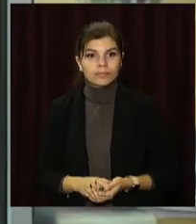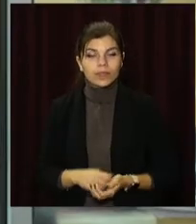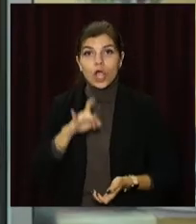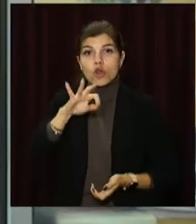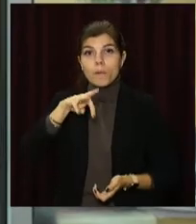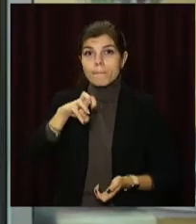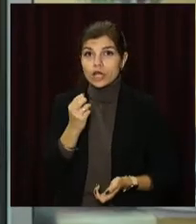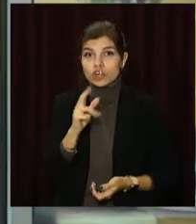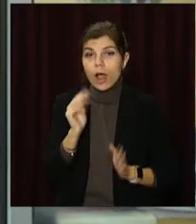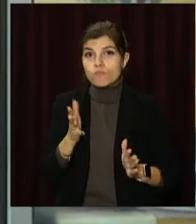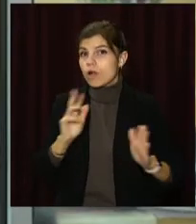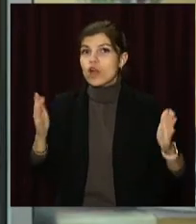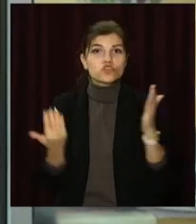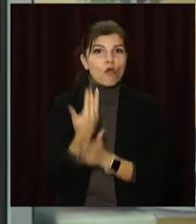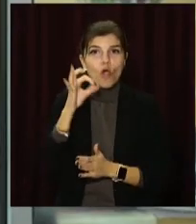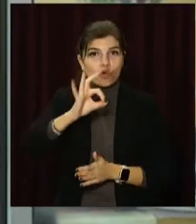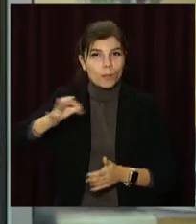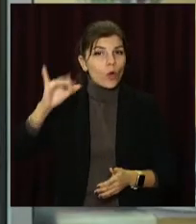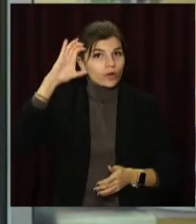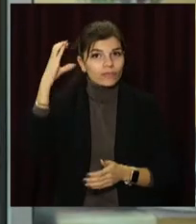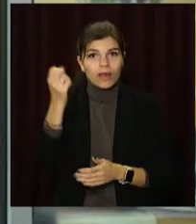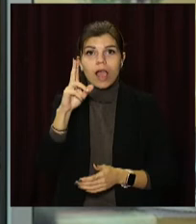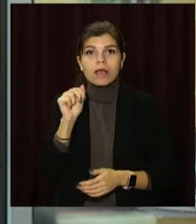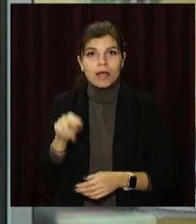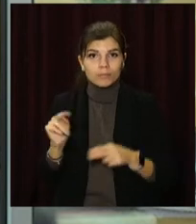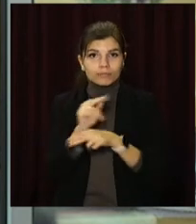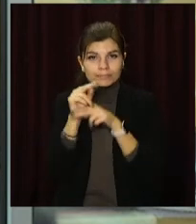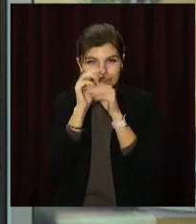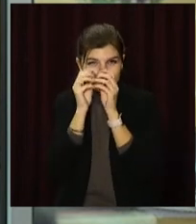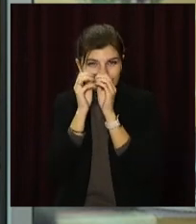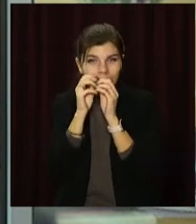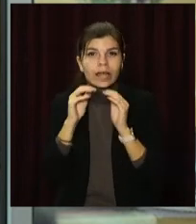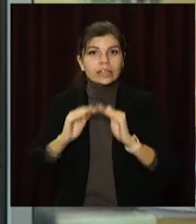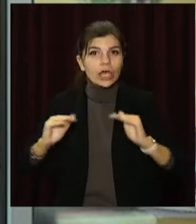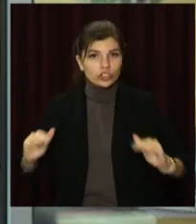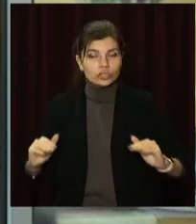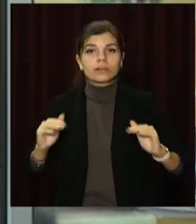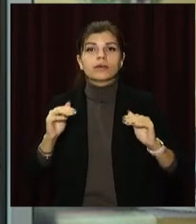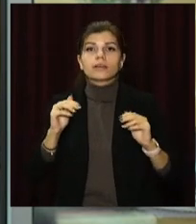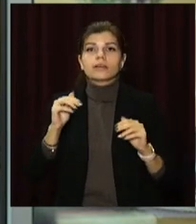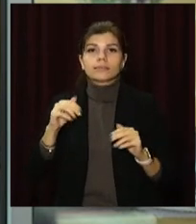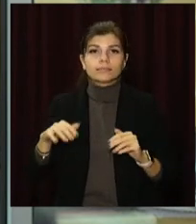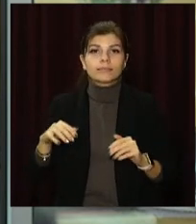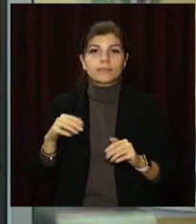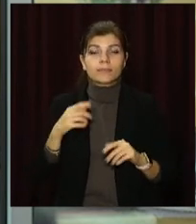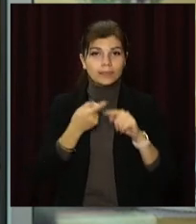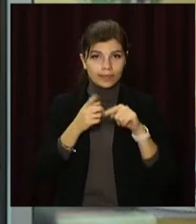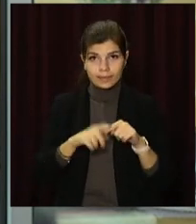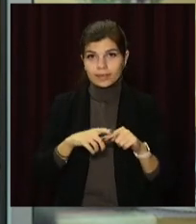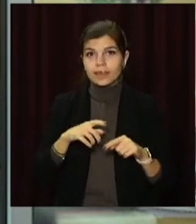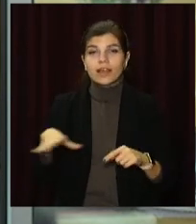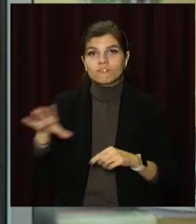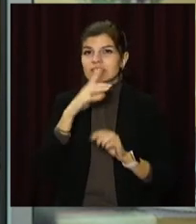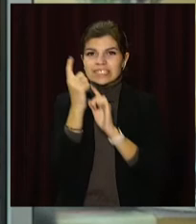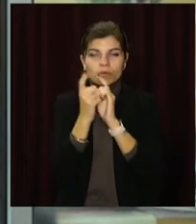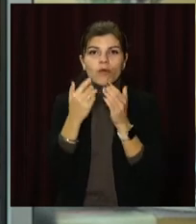Ромашка буде як новенька копійка. У Кривому Розі капітально реконструюють найбільший дитсадок центрального міського району. Підрядники замінять все